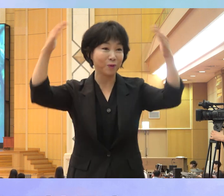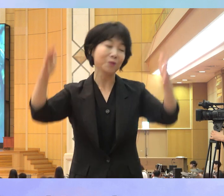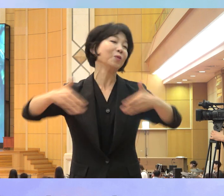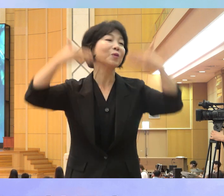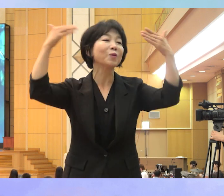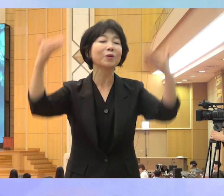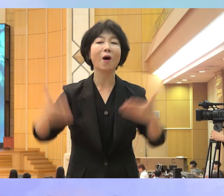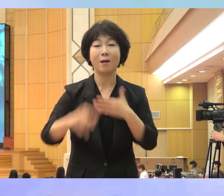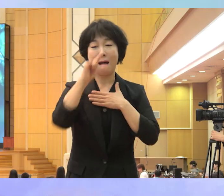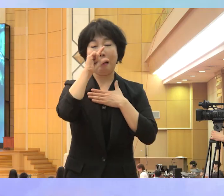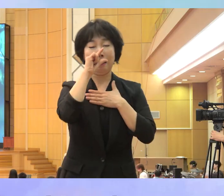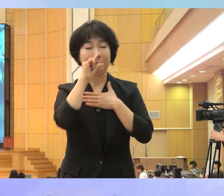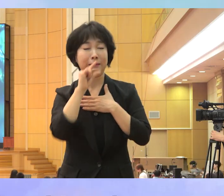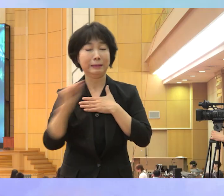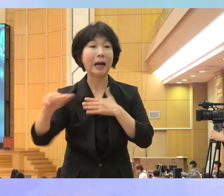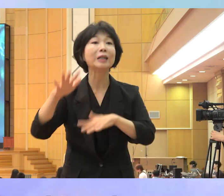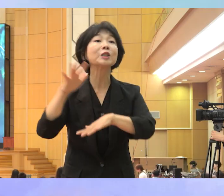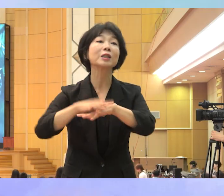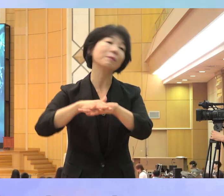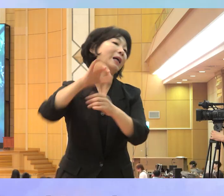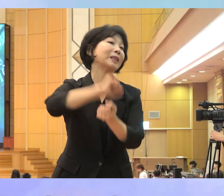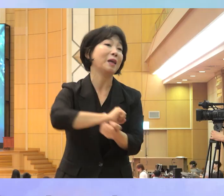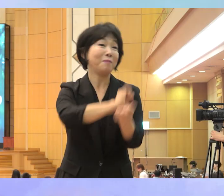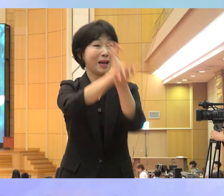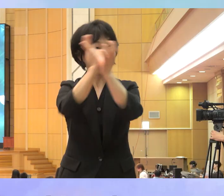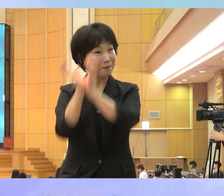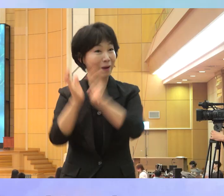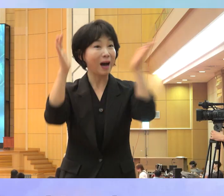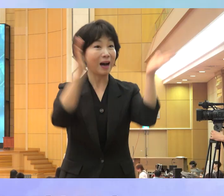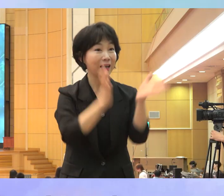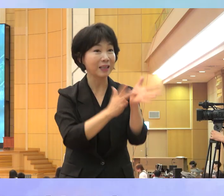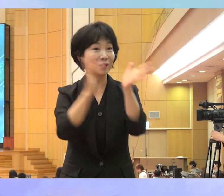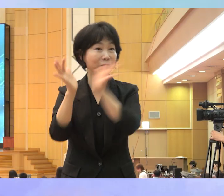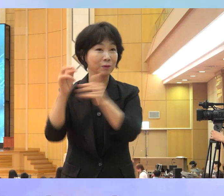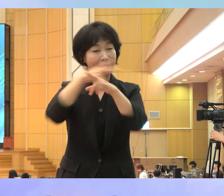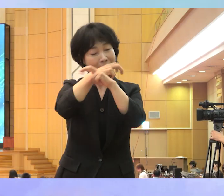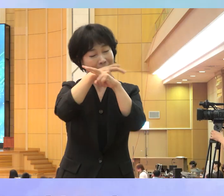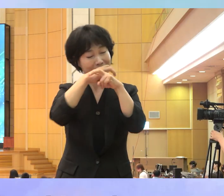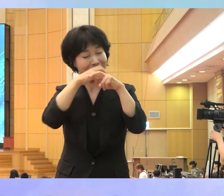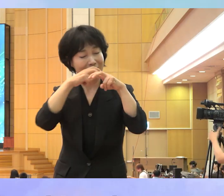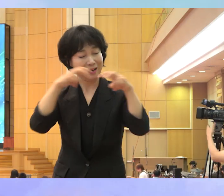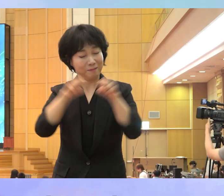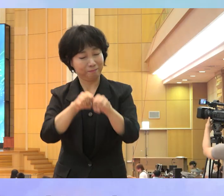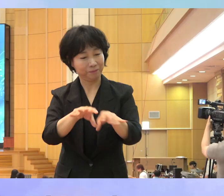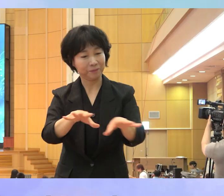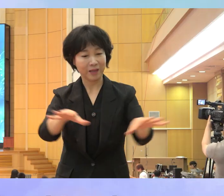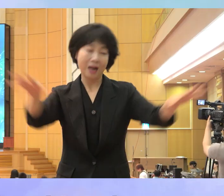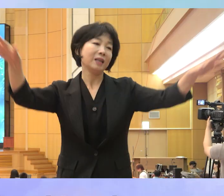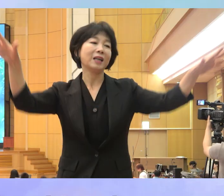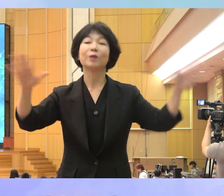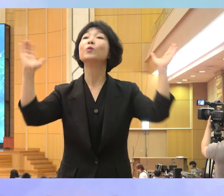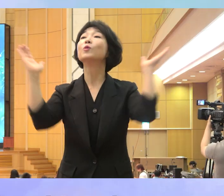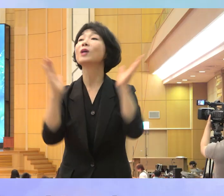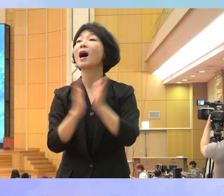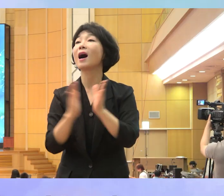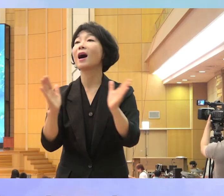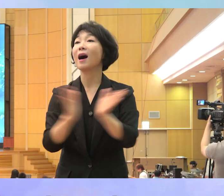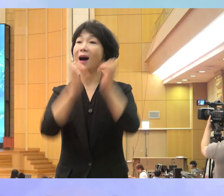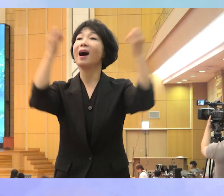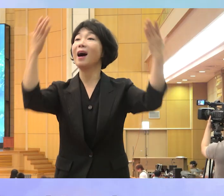서북풍아 불어라. 아시마테 백합화 예수 향기 날리니